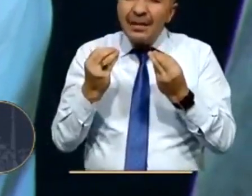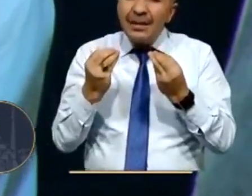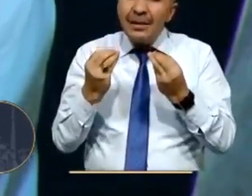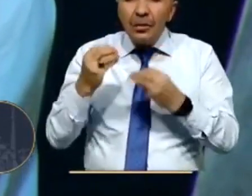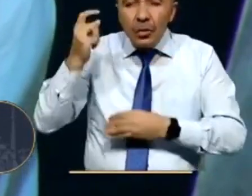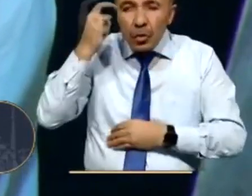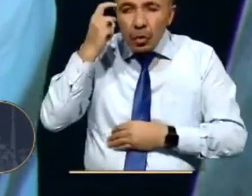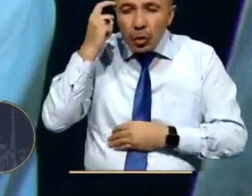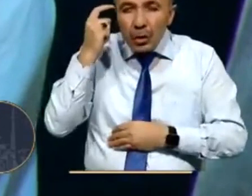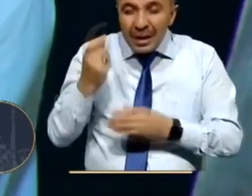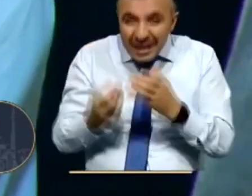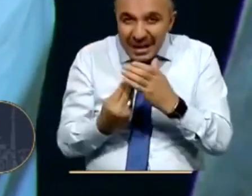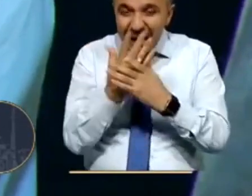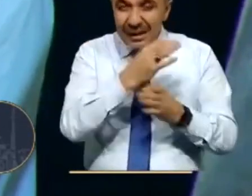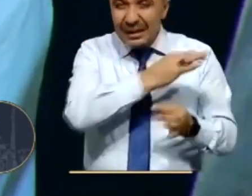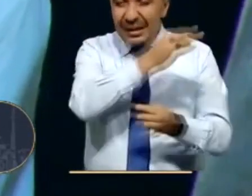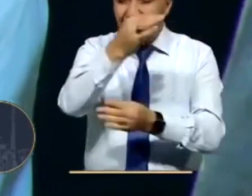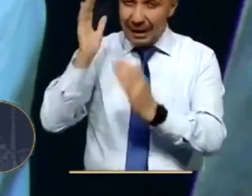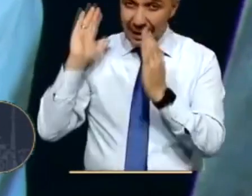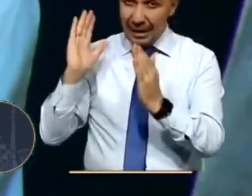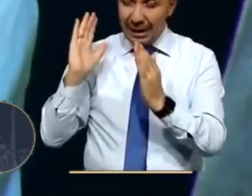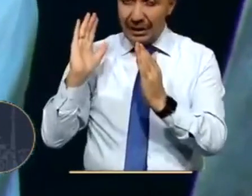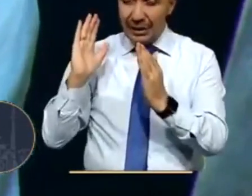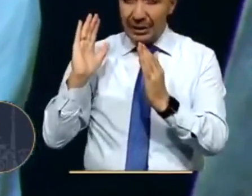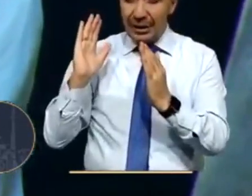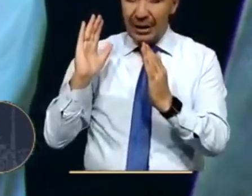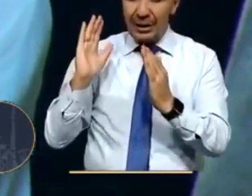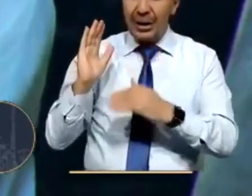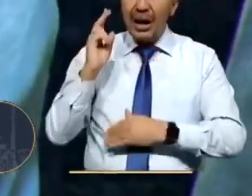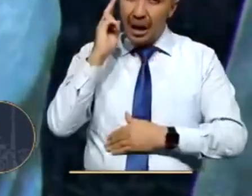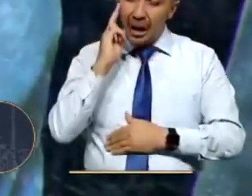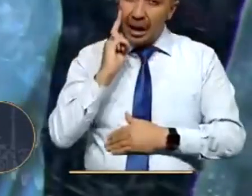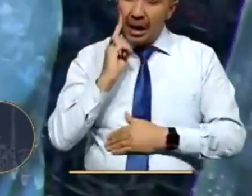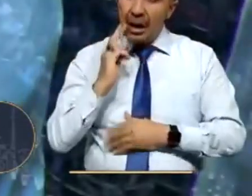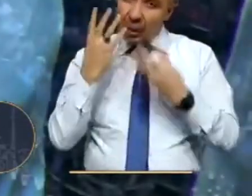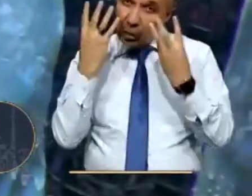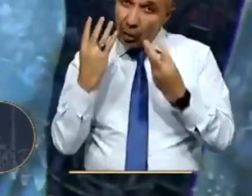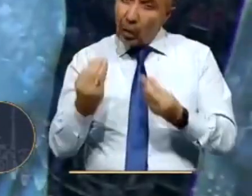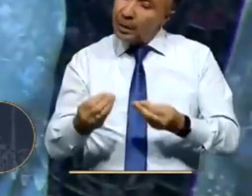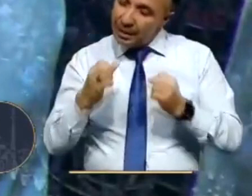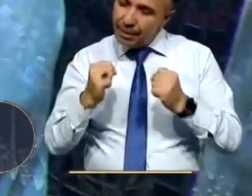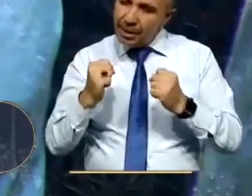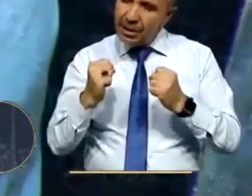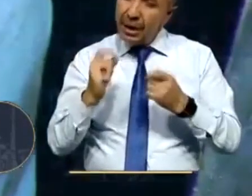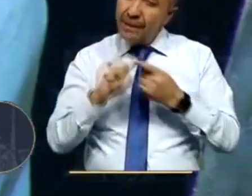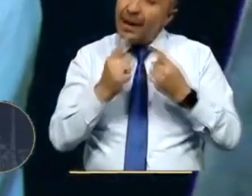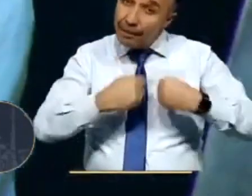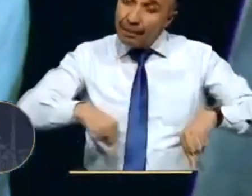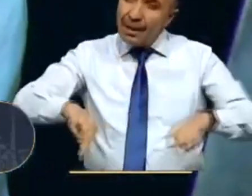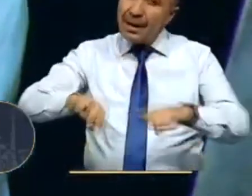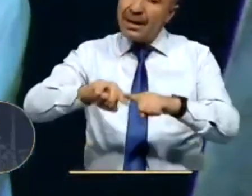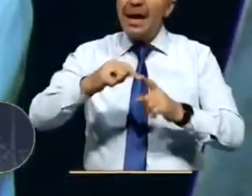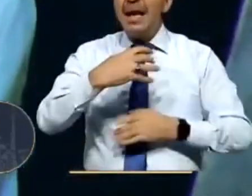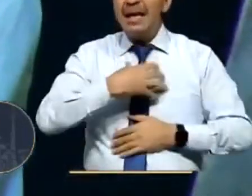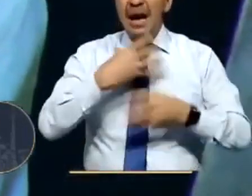yaratılanlara karşı da İsar ahlakını pekiştiren ve bizlere sahip